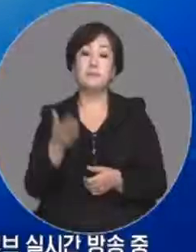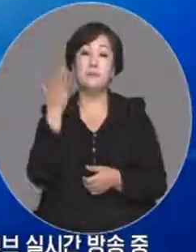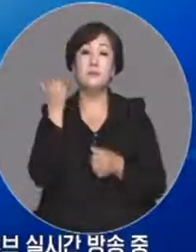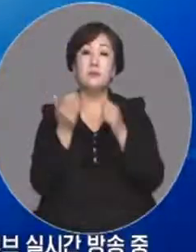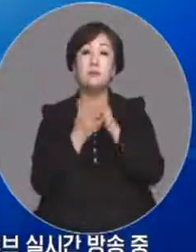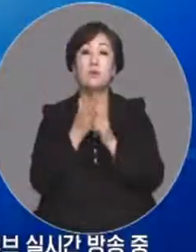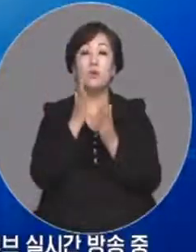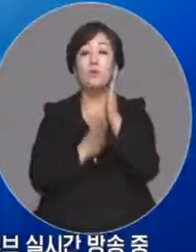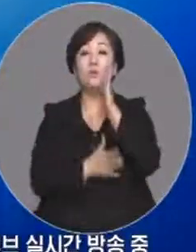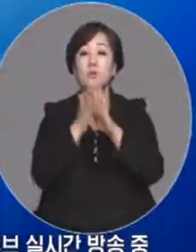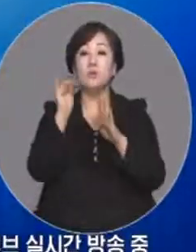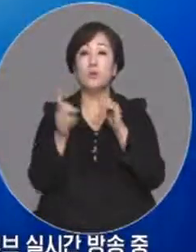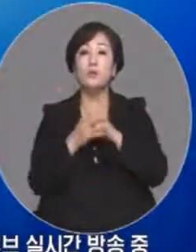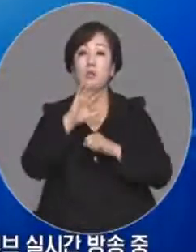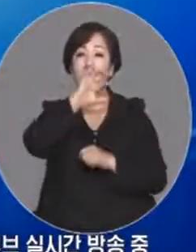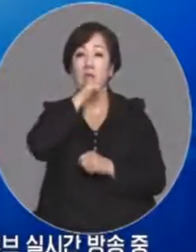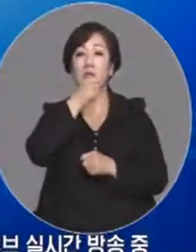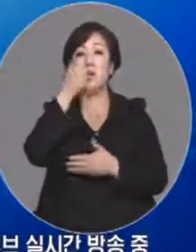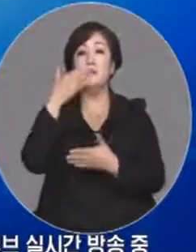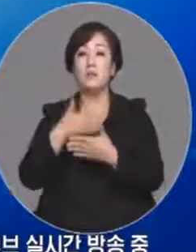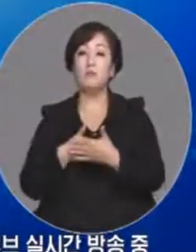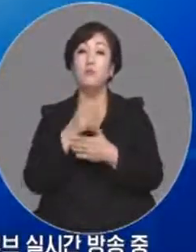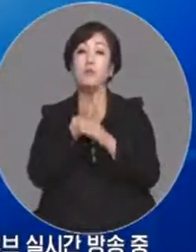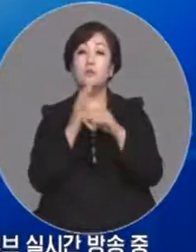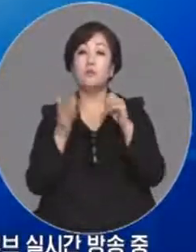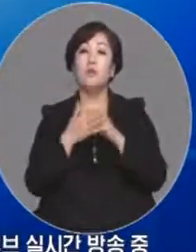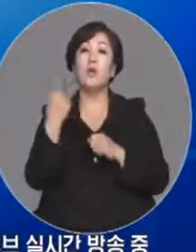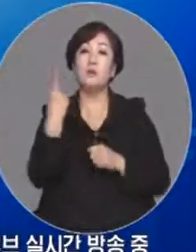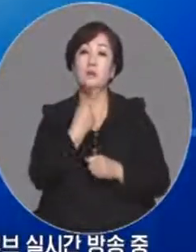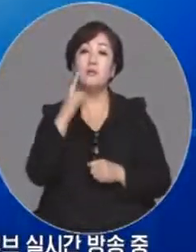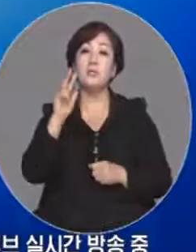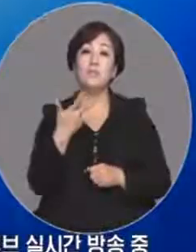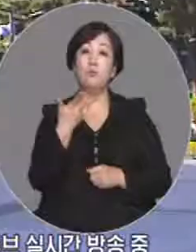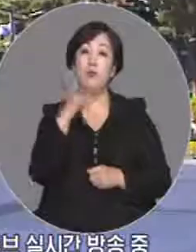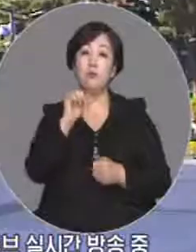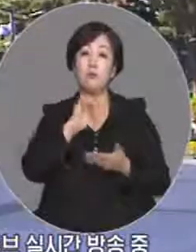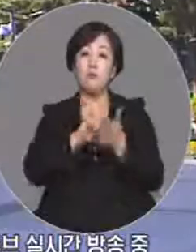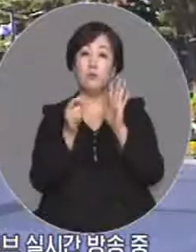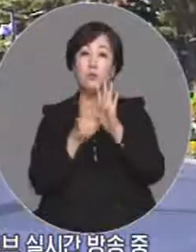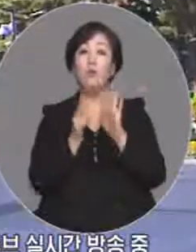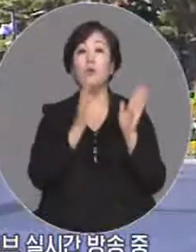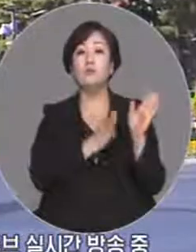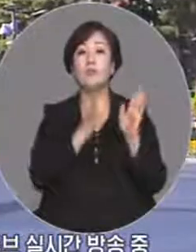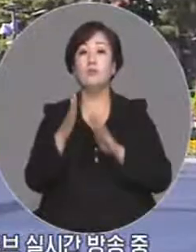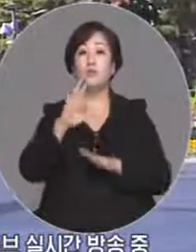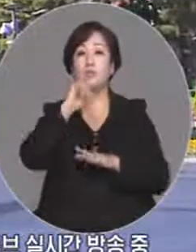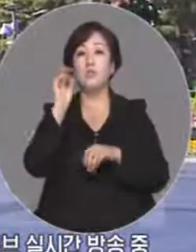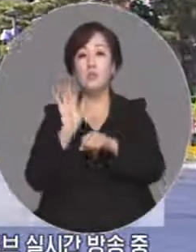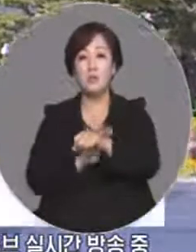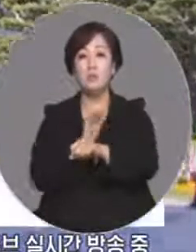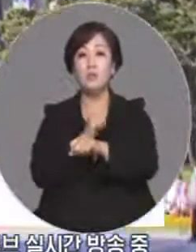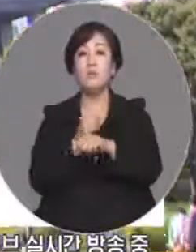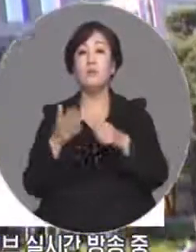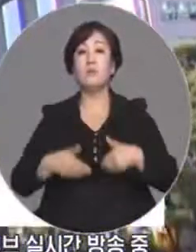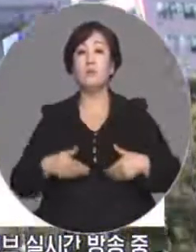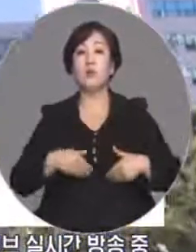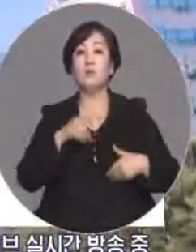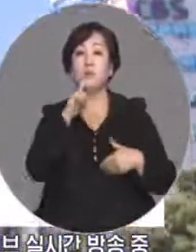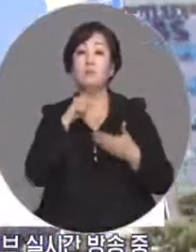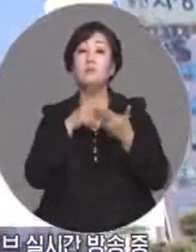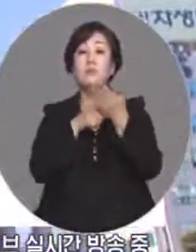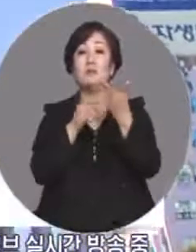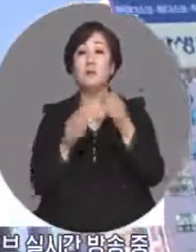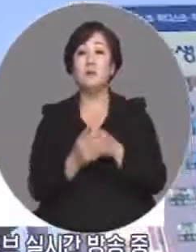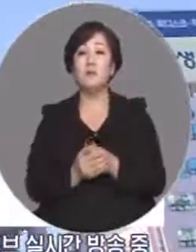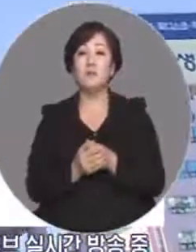지난해 울산시가 집행하지 못하고 남긴 예산이 1,700억 원에 달해 체계적인 예산 관리가 필요하다는 지적이